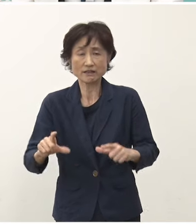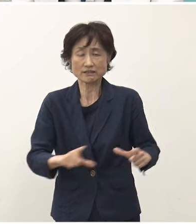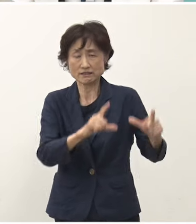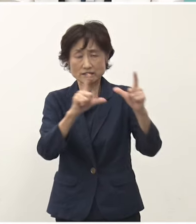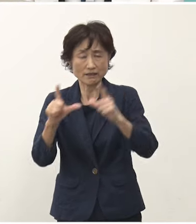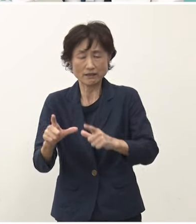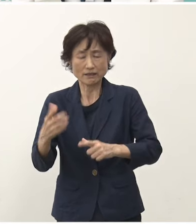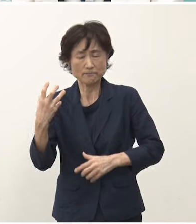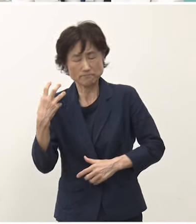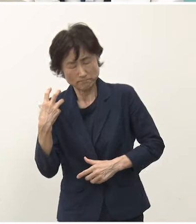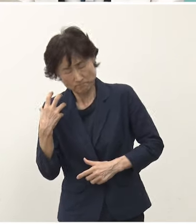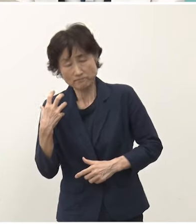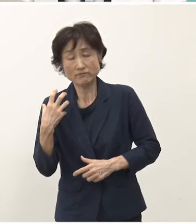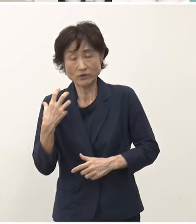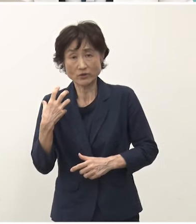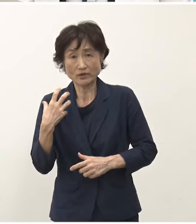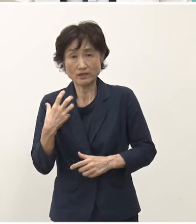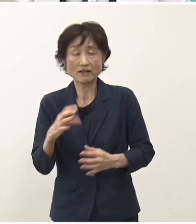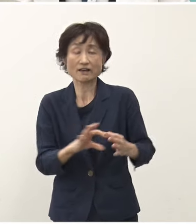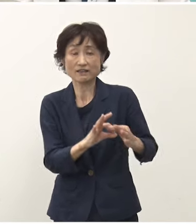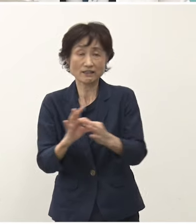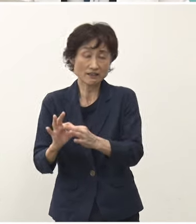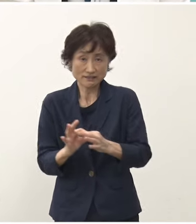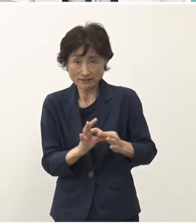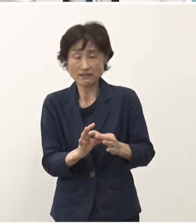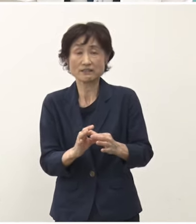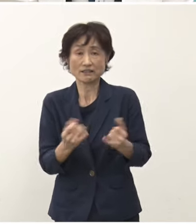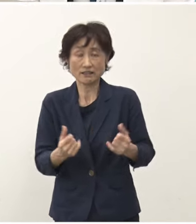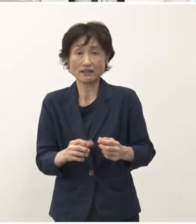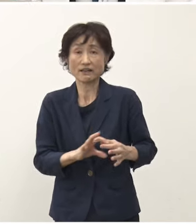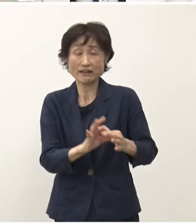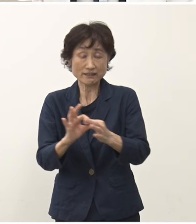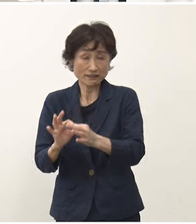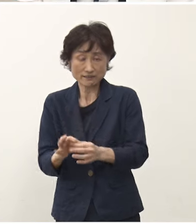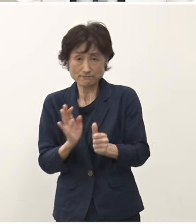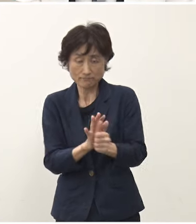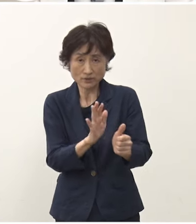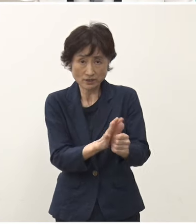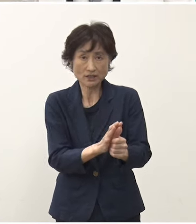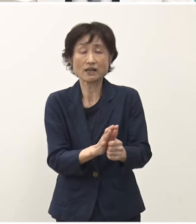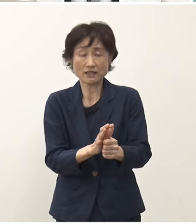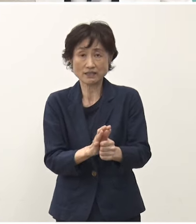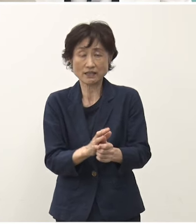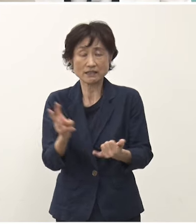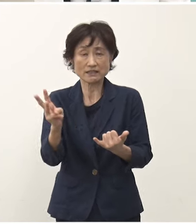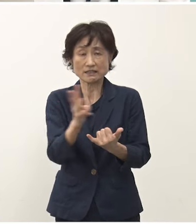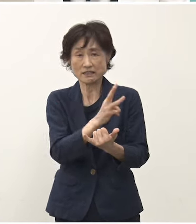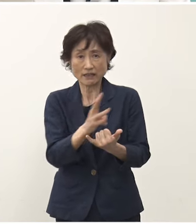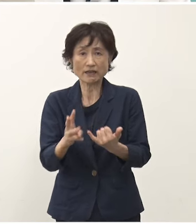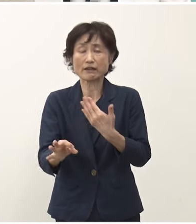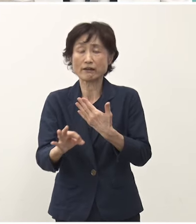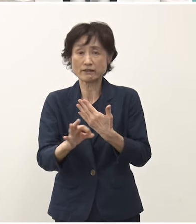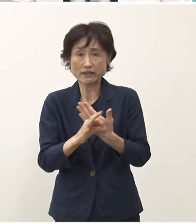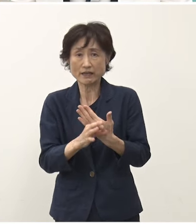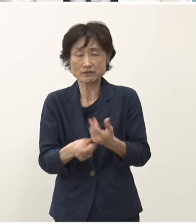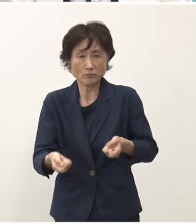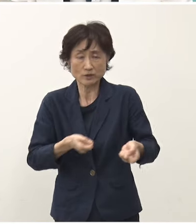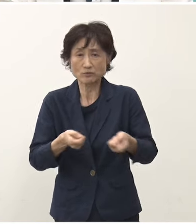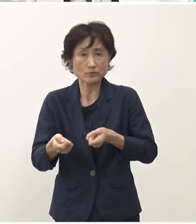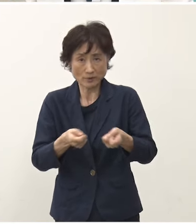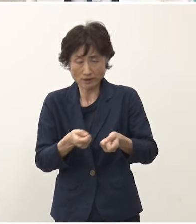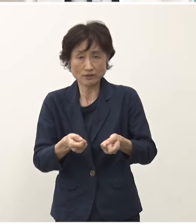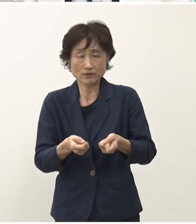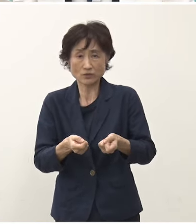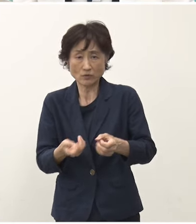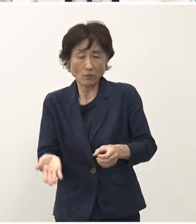解決するために関係者が連携して支援を行う災害ケースマネジメントの考え方を踏まえた対応を